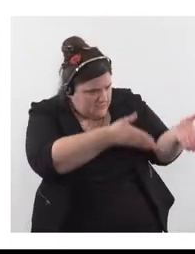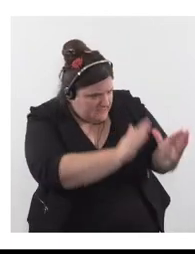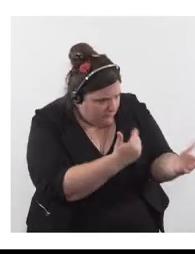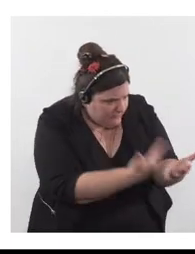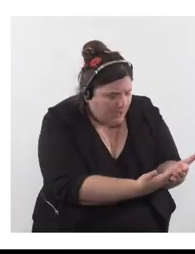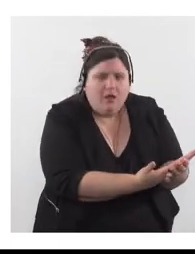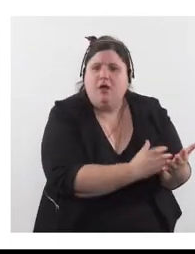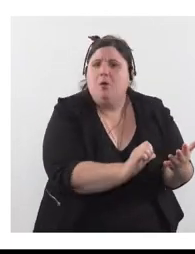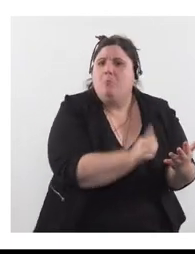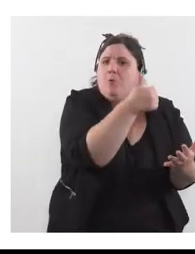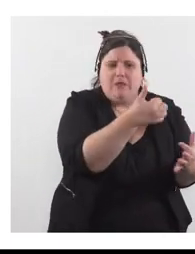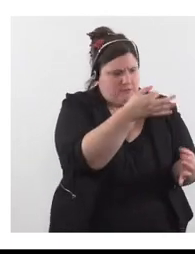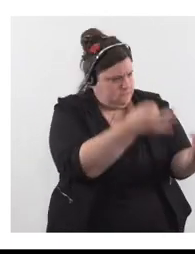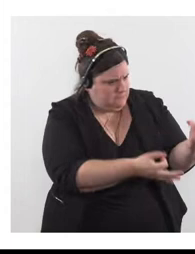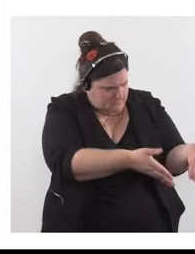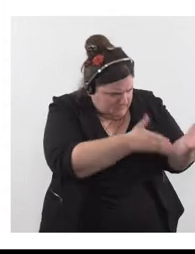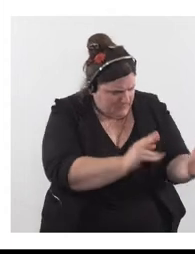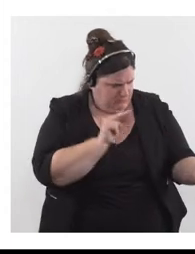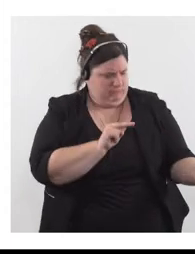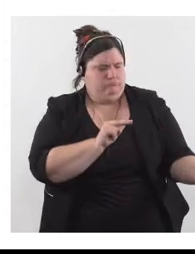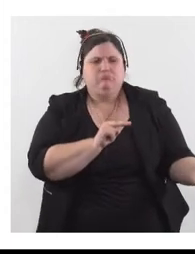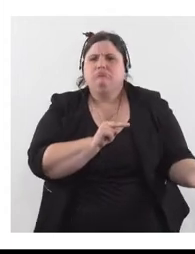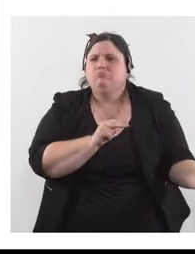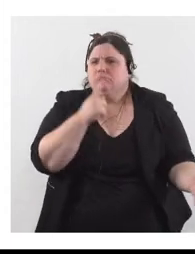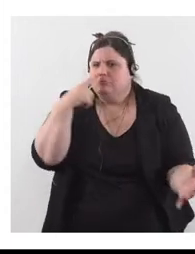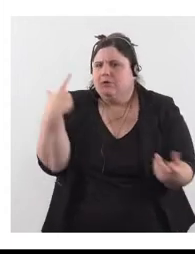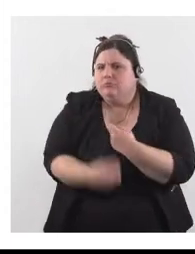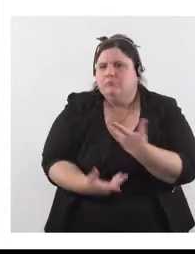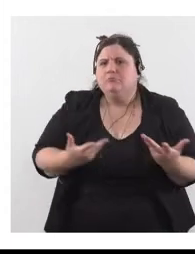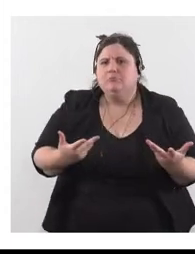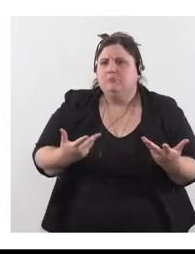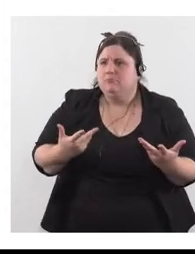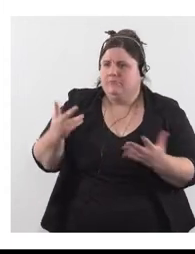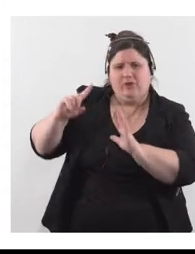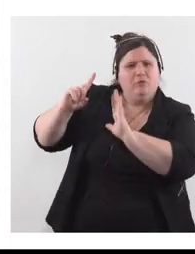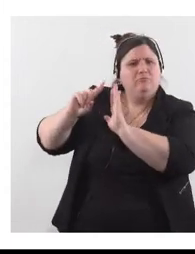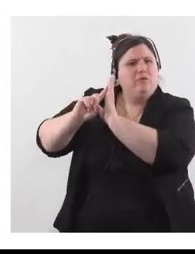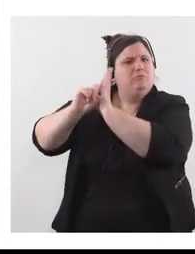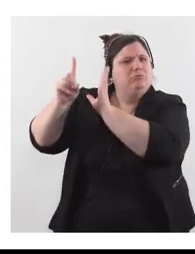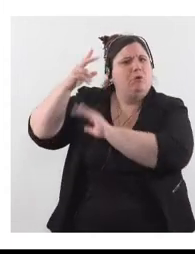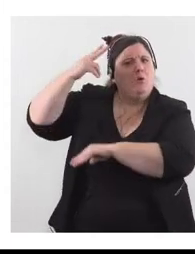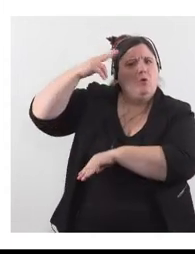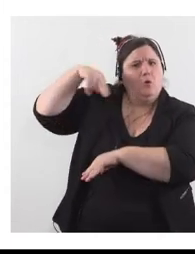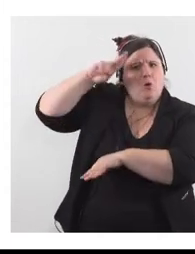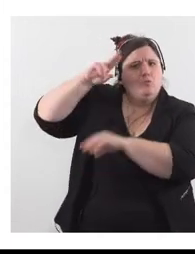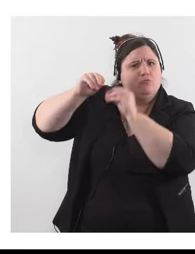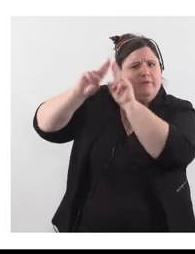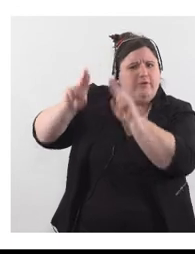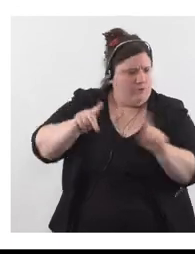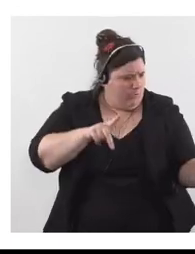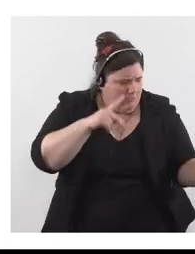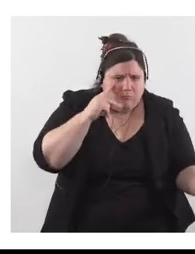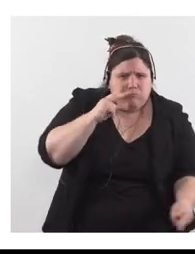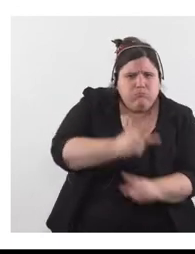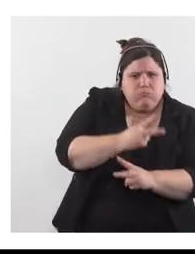décision en première instance est vraiment extrêmement mauvaise parce qu'il y a une méconnaissance des principes antidiscrimination. Alors on a décidé